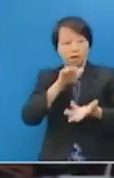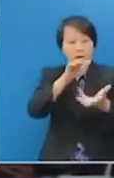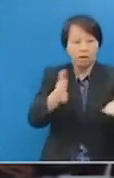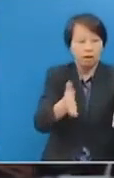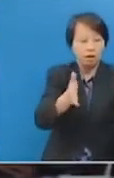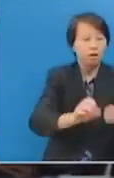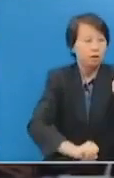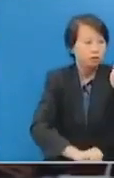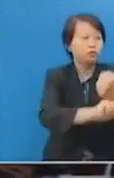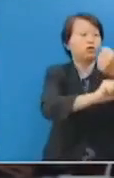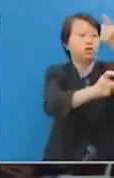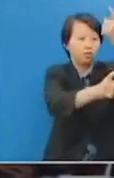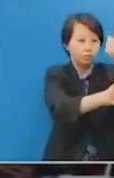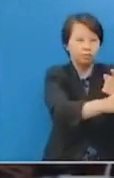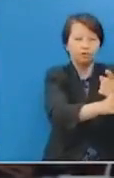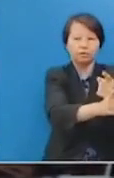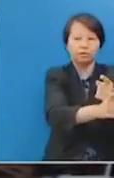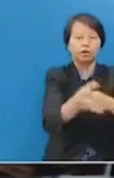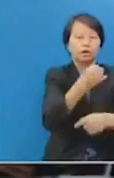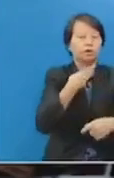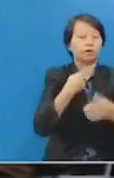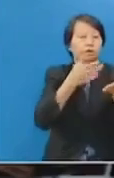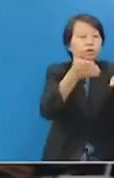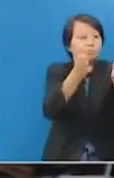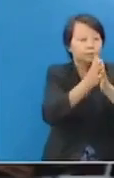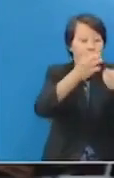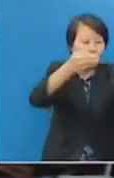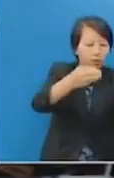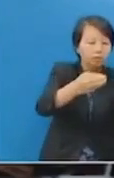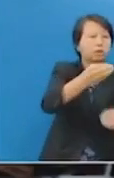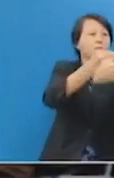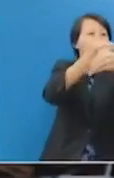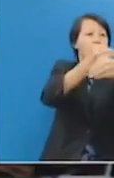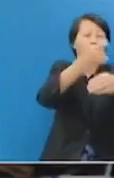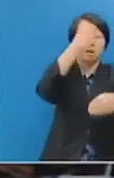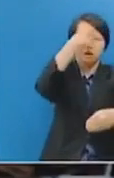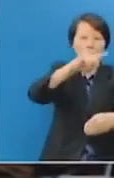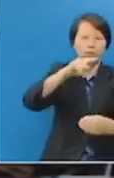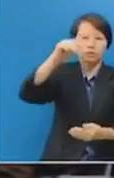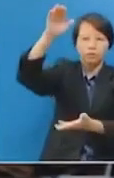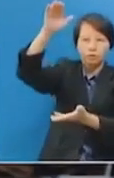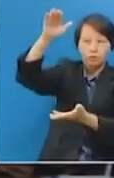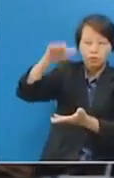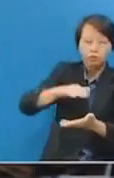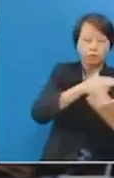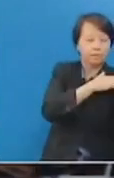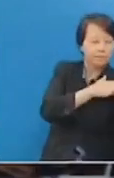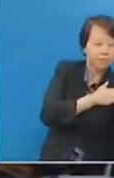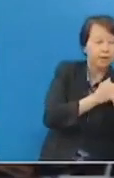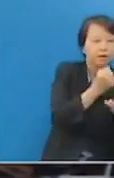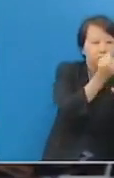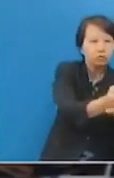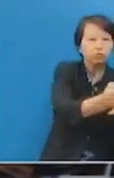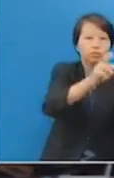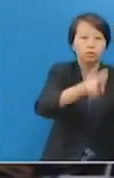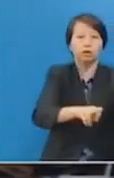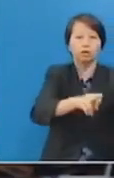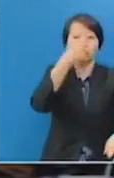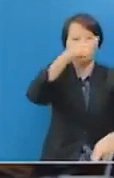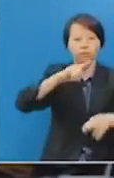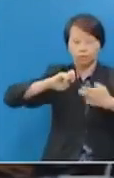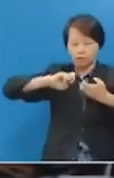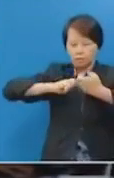nikita sokong balah kita minta tambah untuk mengurangkan beban rakyat untuk